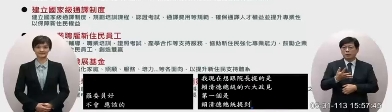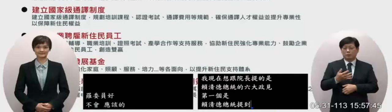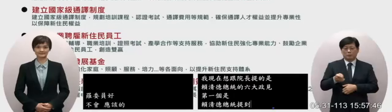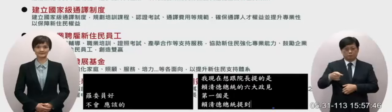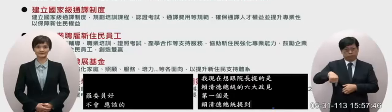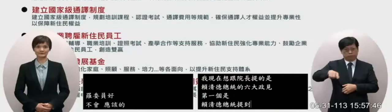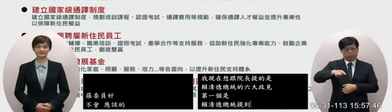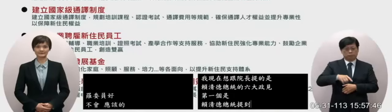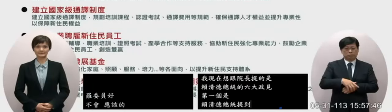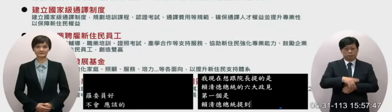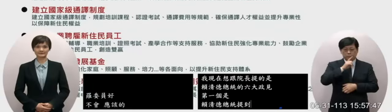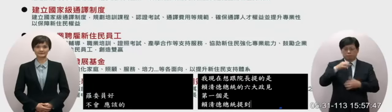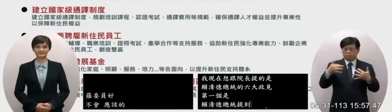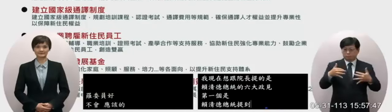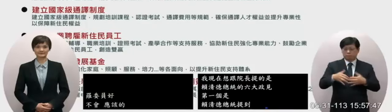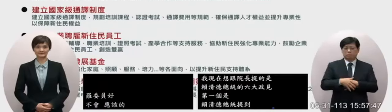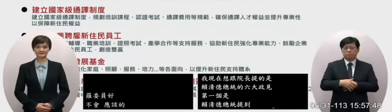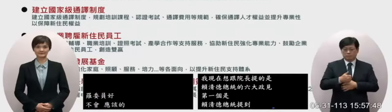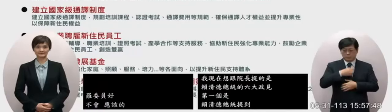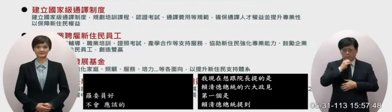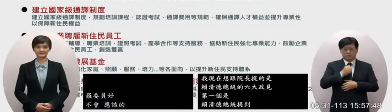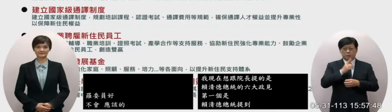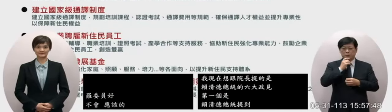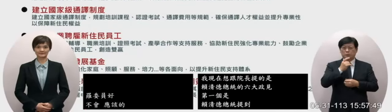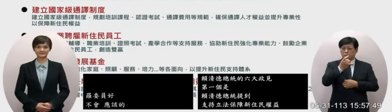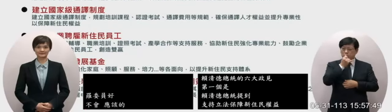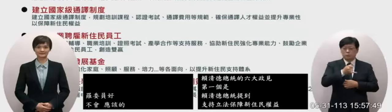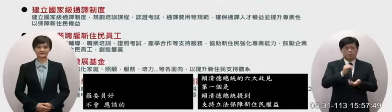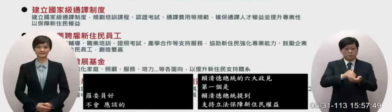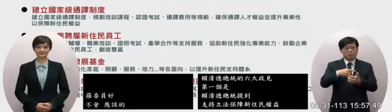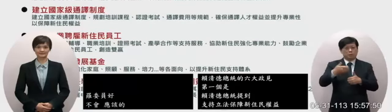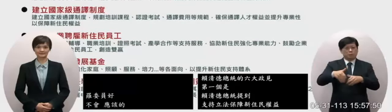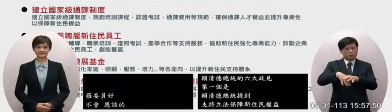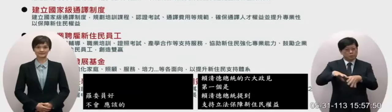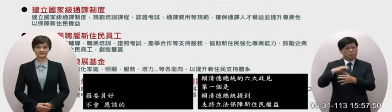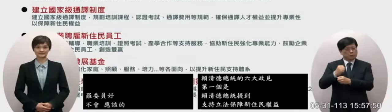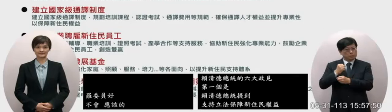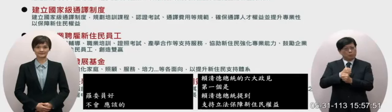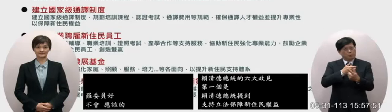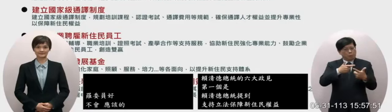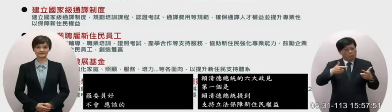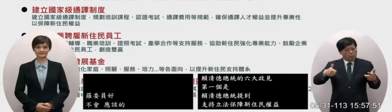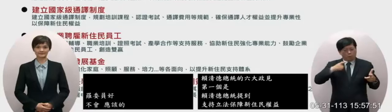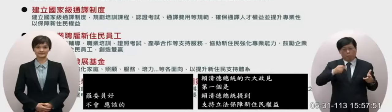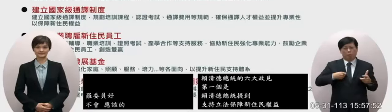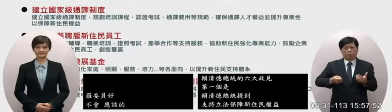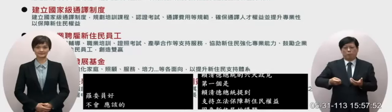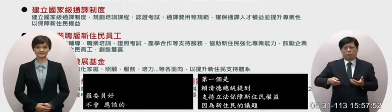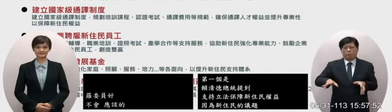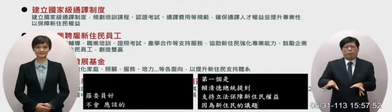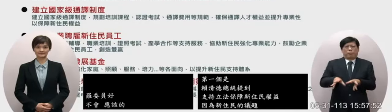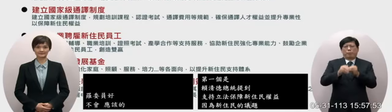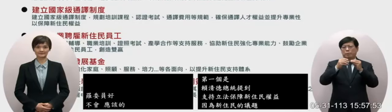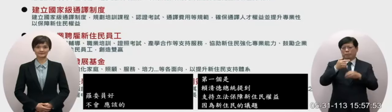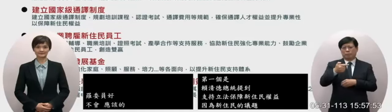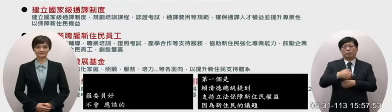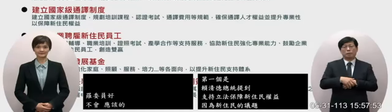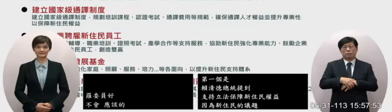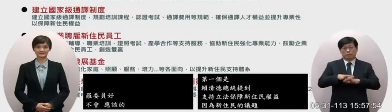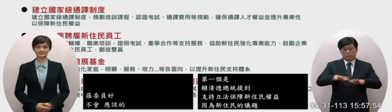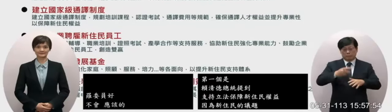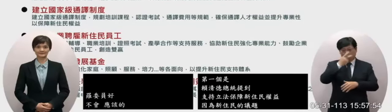的这个议题，它是横跨了语言、医疗、教育、文化、就业等等不同的这个面向，所以赖清德